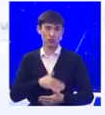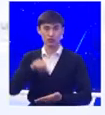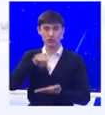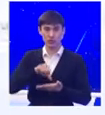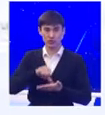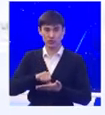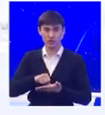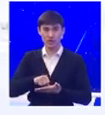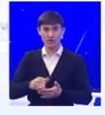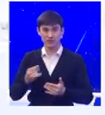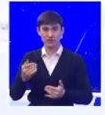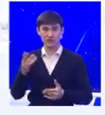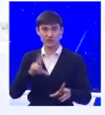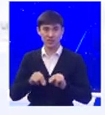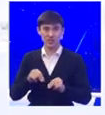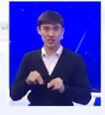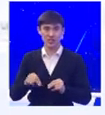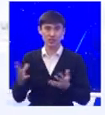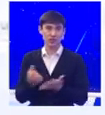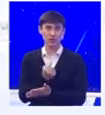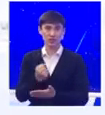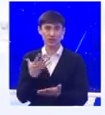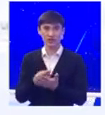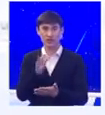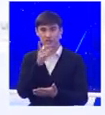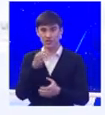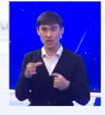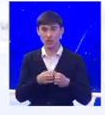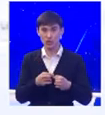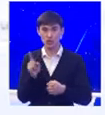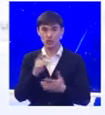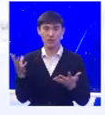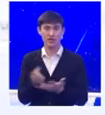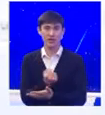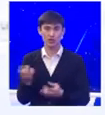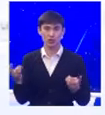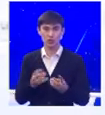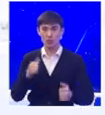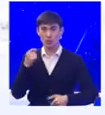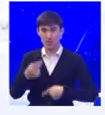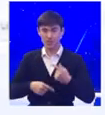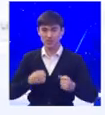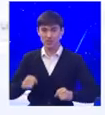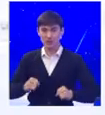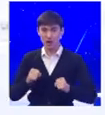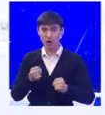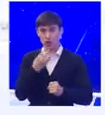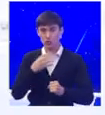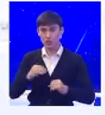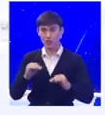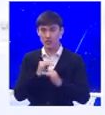часто вы и почти всегда в числе чемпионов своей возрастной категории а чтобы выигрывать нужно постоянно поддерживать хорошую физическую